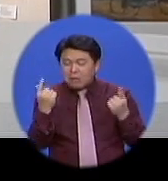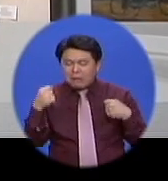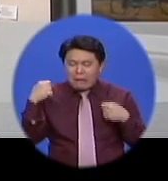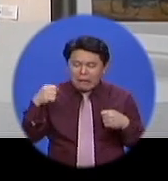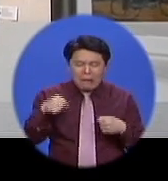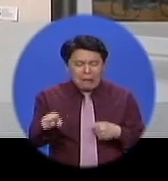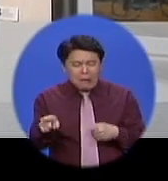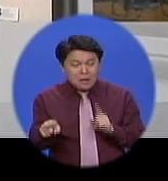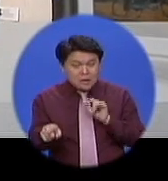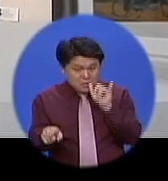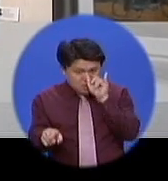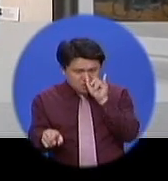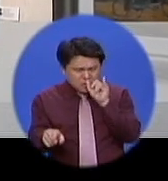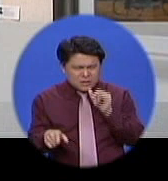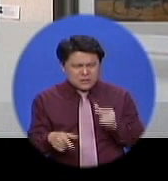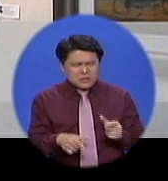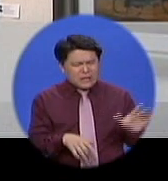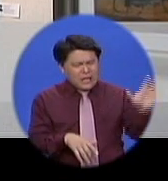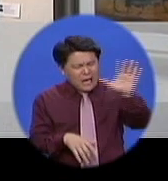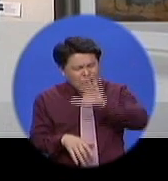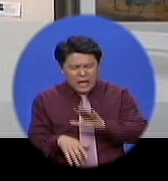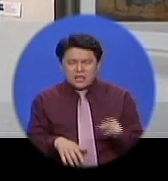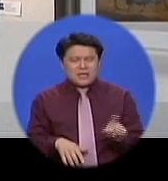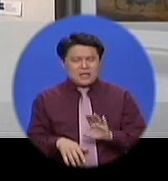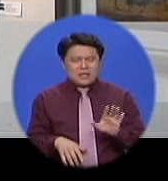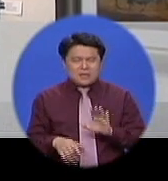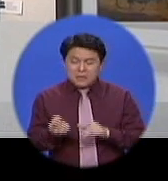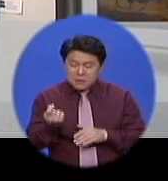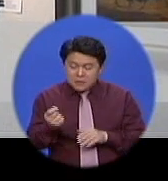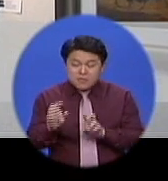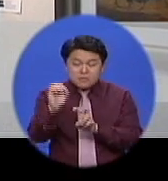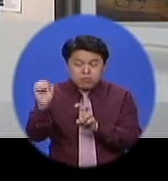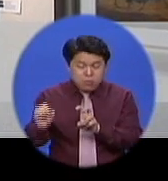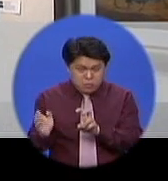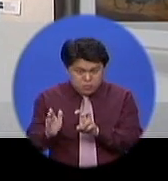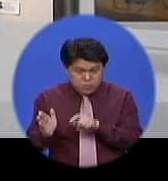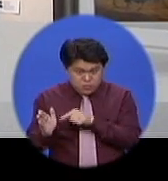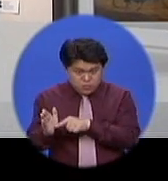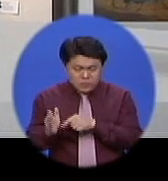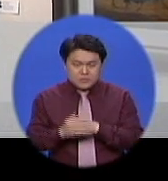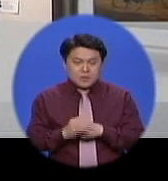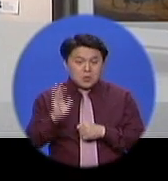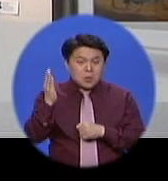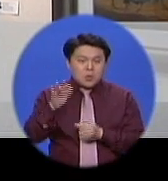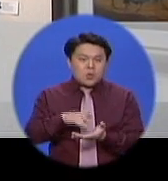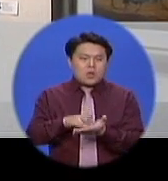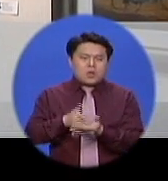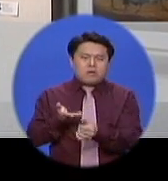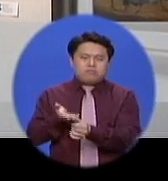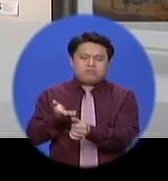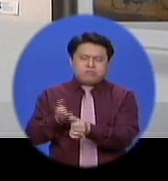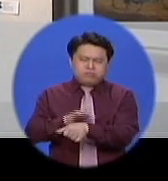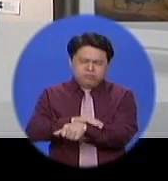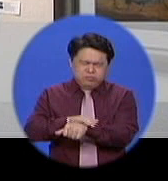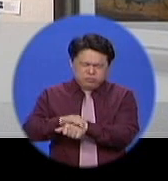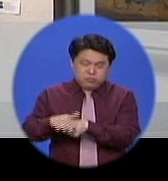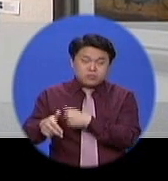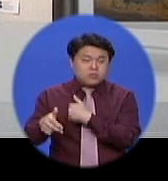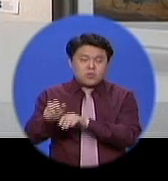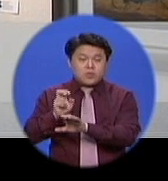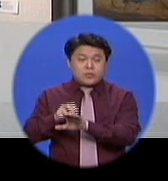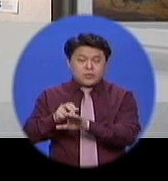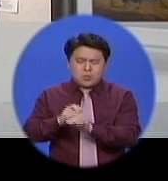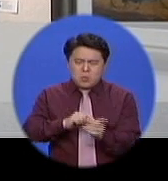증상을 좀 보이기도 하지만 다 그런 건 아니거든요. 그리고 그런 증상은 요즘에 약이 많이 개발이 돼서 그런 것도 치료가